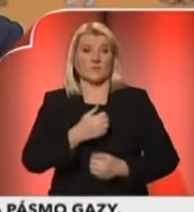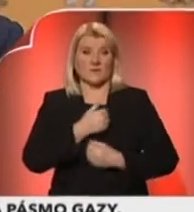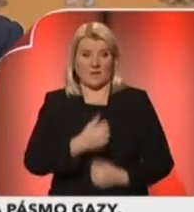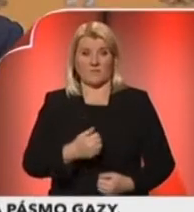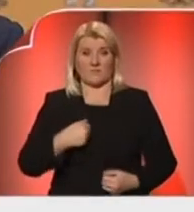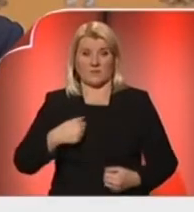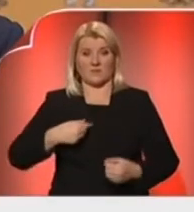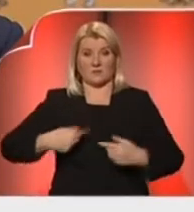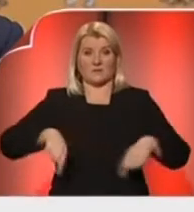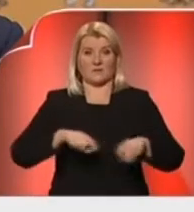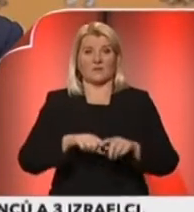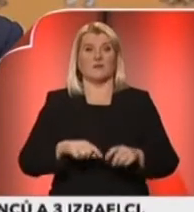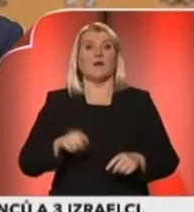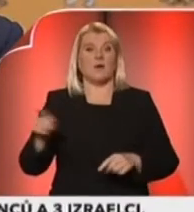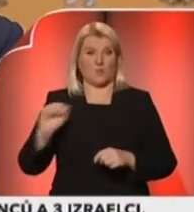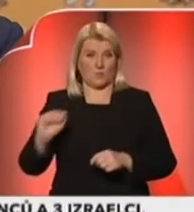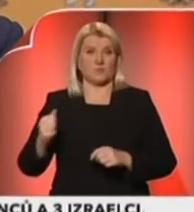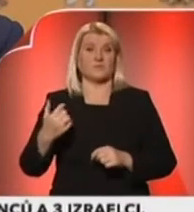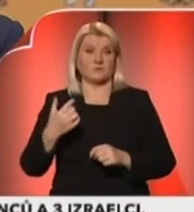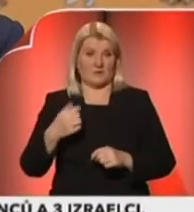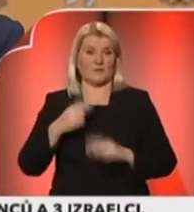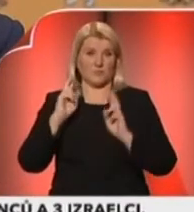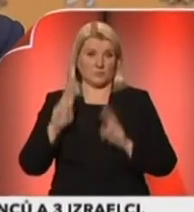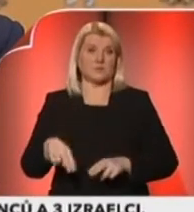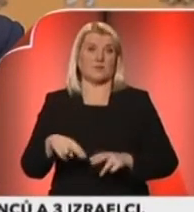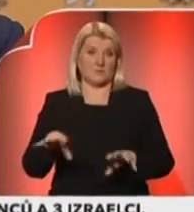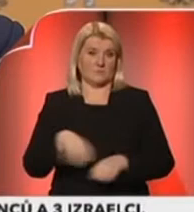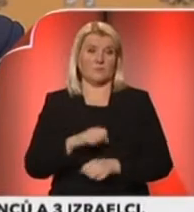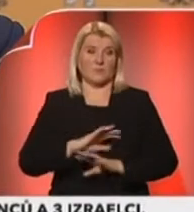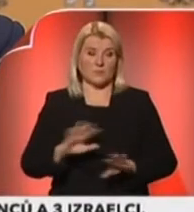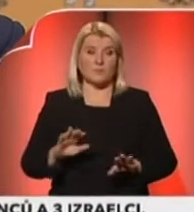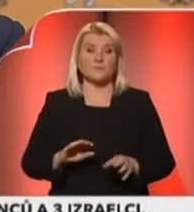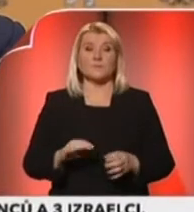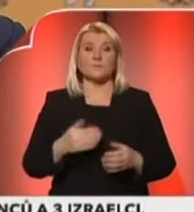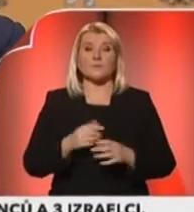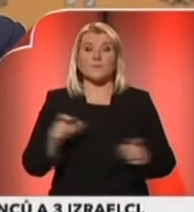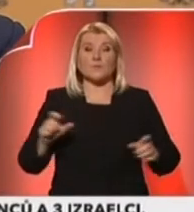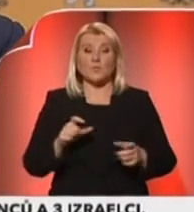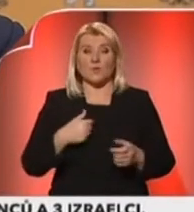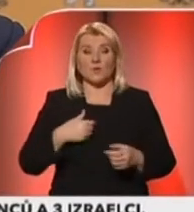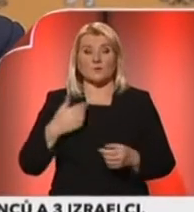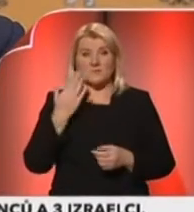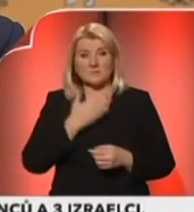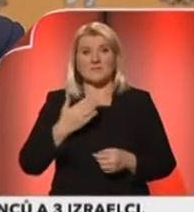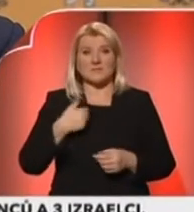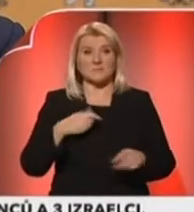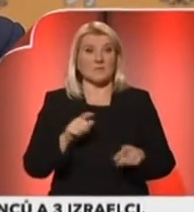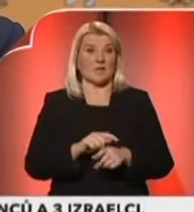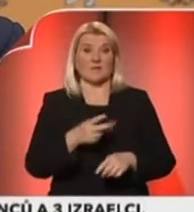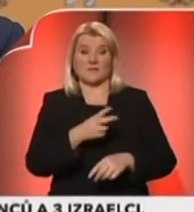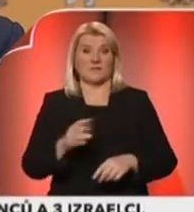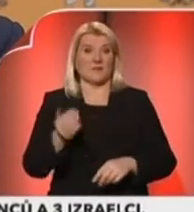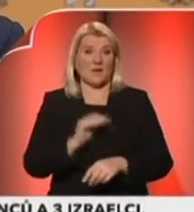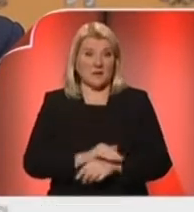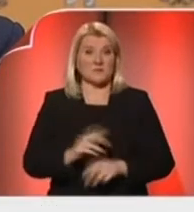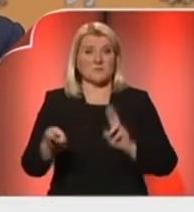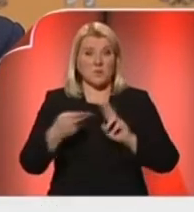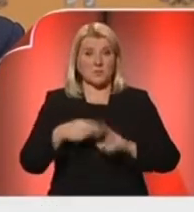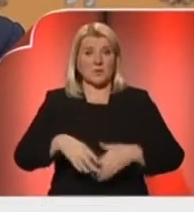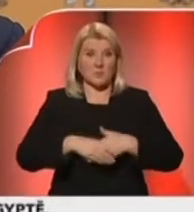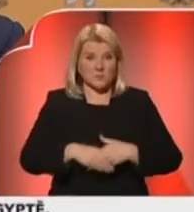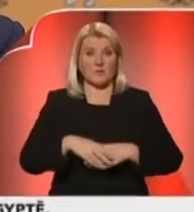jsme to, my komunisté to přijali, protože já si myslím, že kolikrát my si i na radnici podáme ruku a